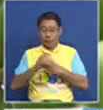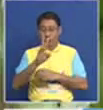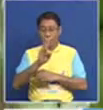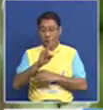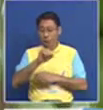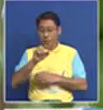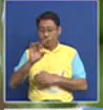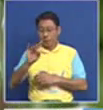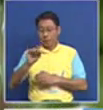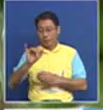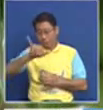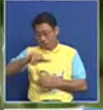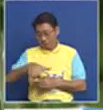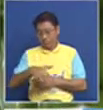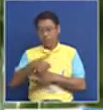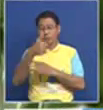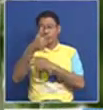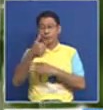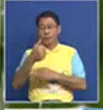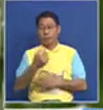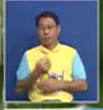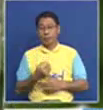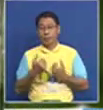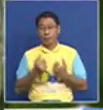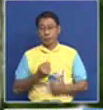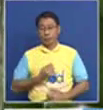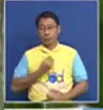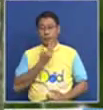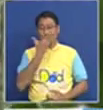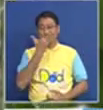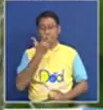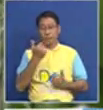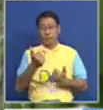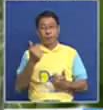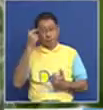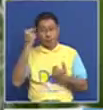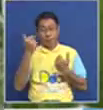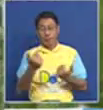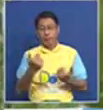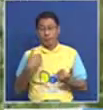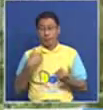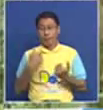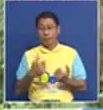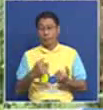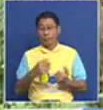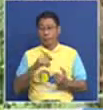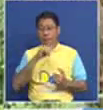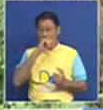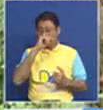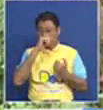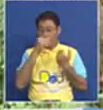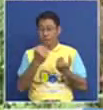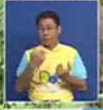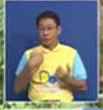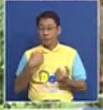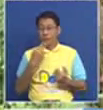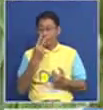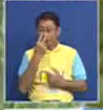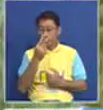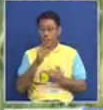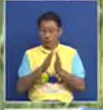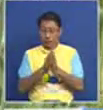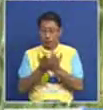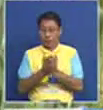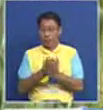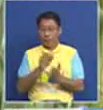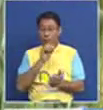ม็ดเนี่ยพักเดียวฟื้นเลยฟื้นเลยแล้วอย่างสดเนี่ยมันเยอะมากต้องไปดูในหนังสือเข